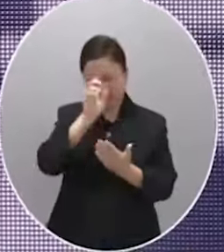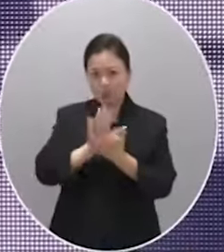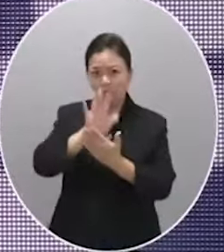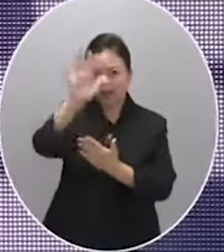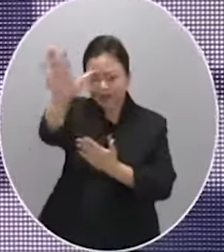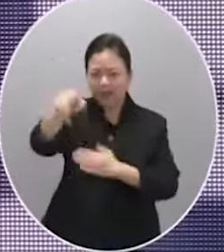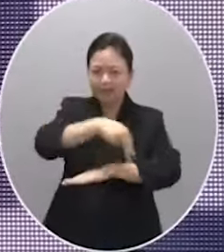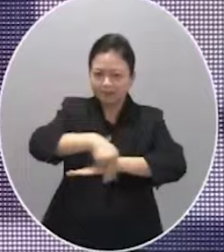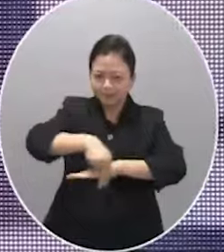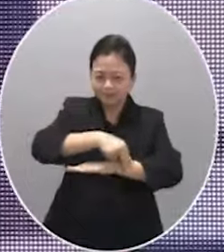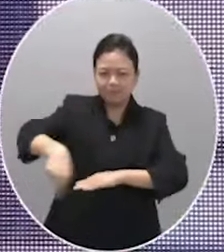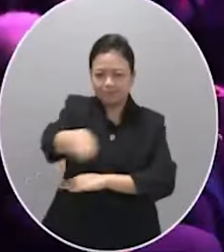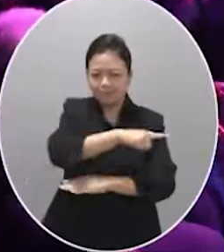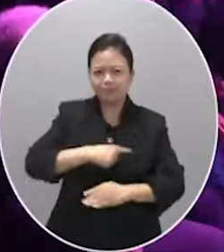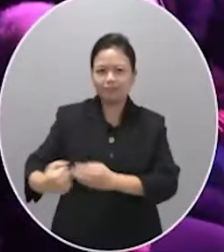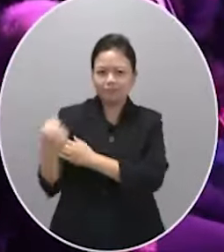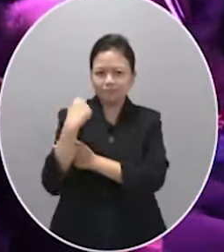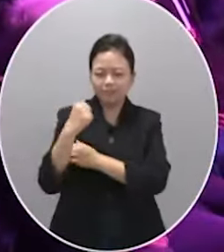掌。